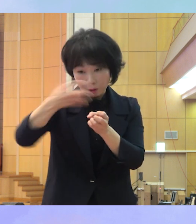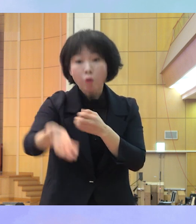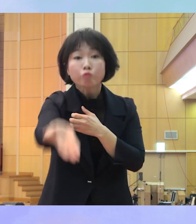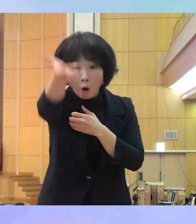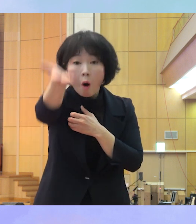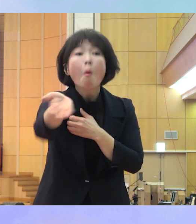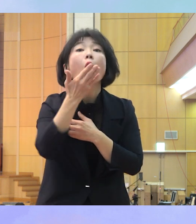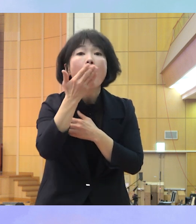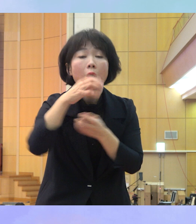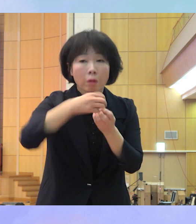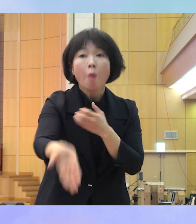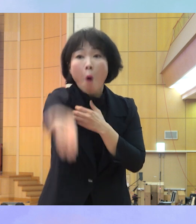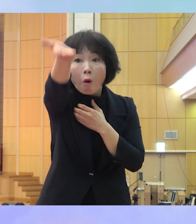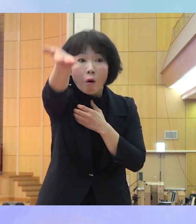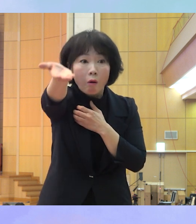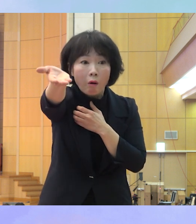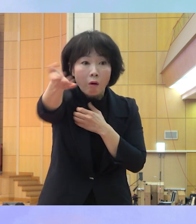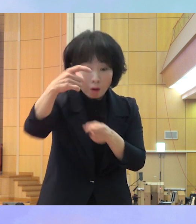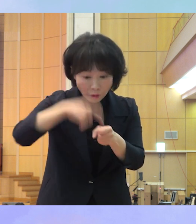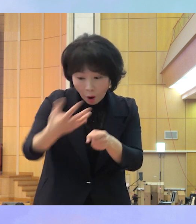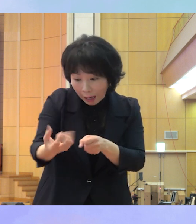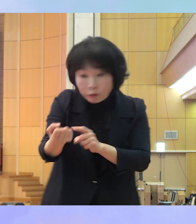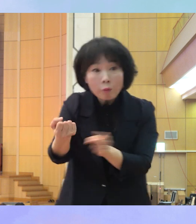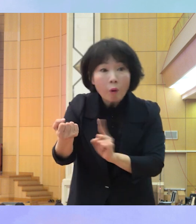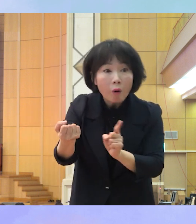이것을 행하여 나를 뭐하라 하시고